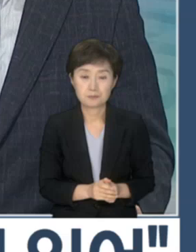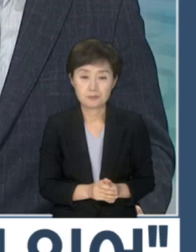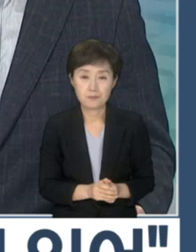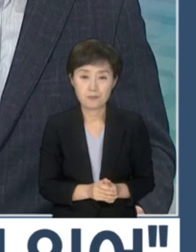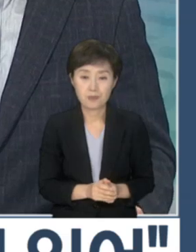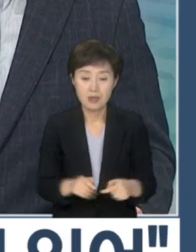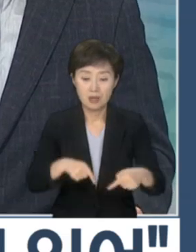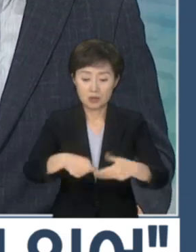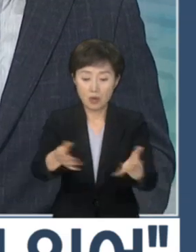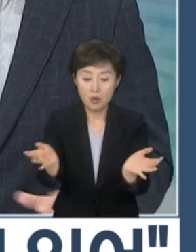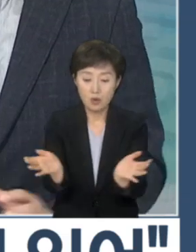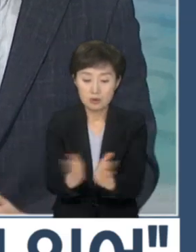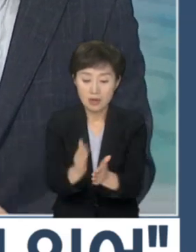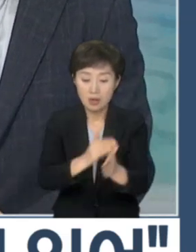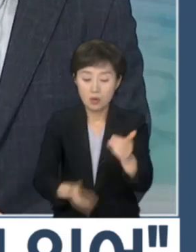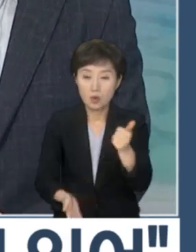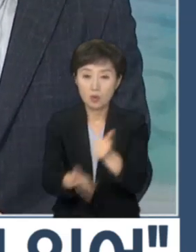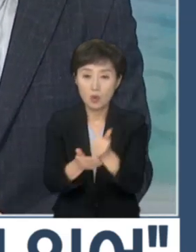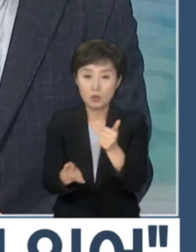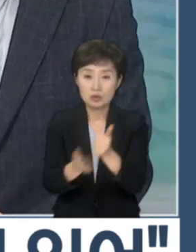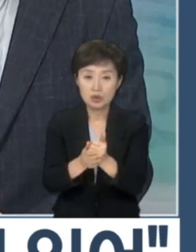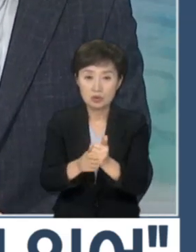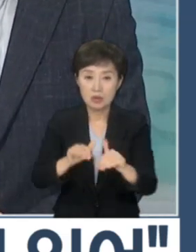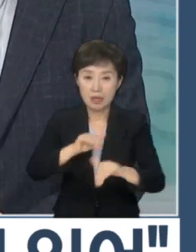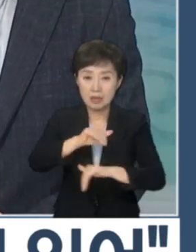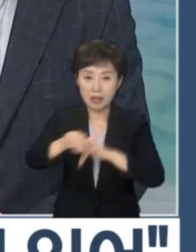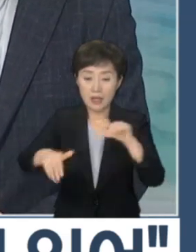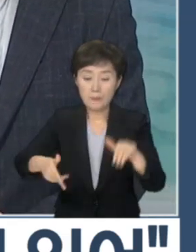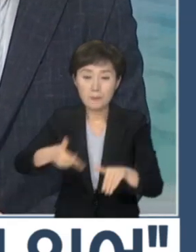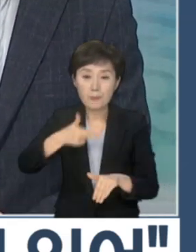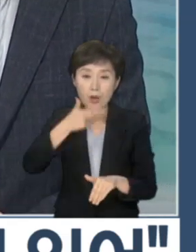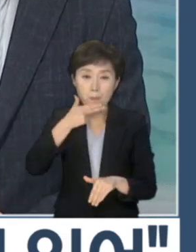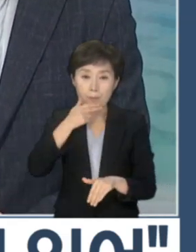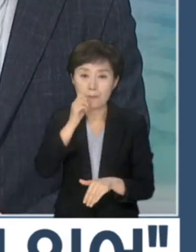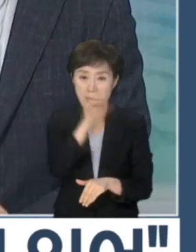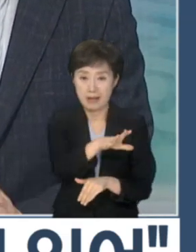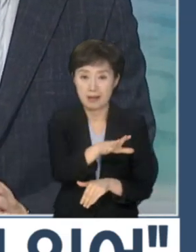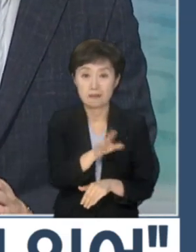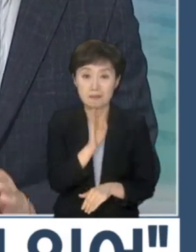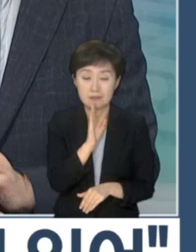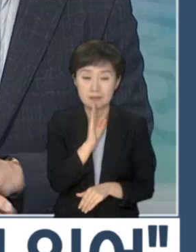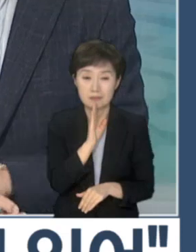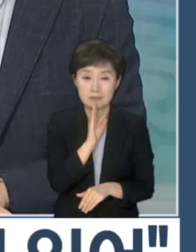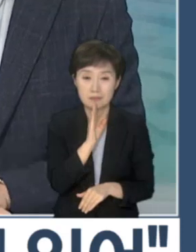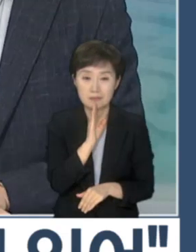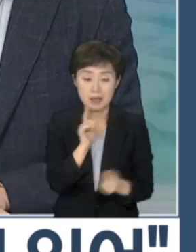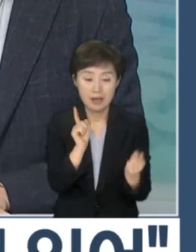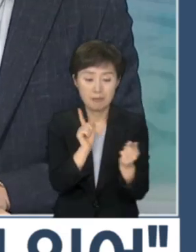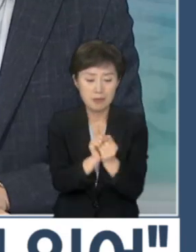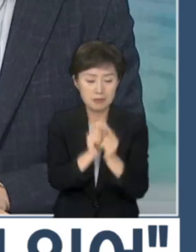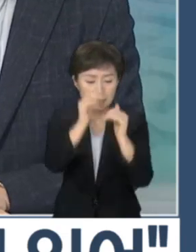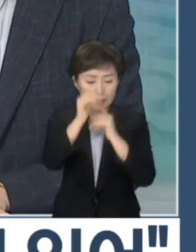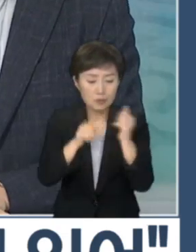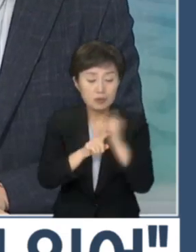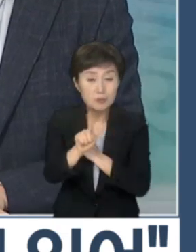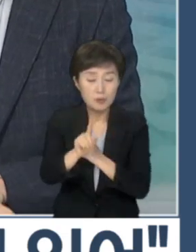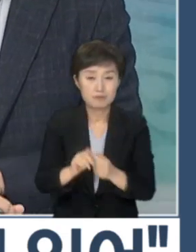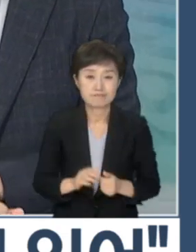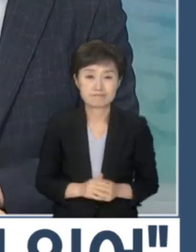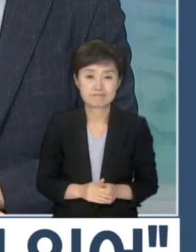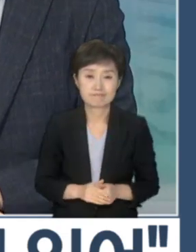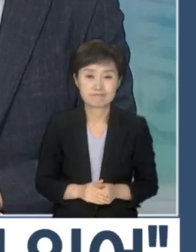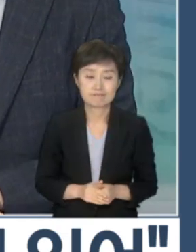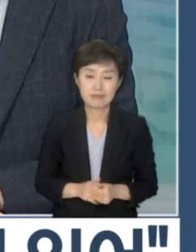당 공천과 운영에 개입하는 일은 없을 것이다에 대해서 강조한 부분인데 이 만남 어떻게 보셨는지 여쭤볼게요.